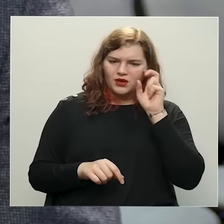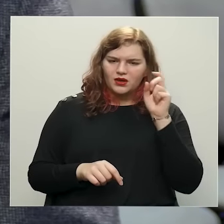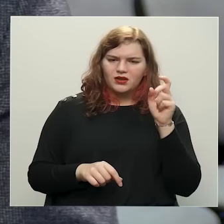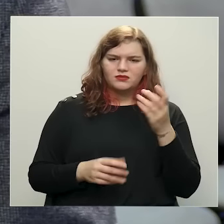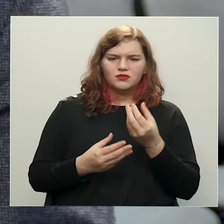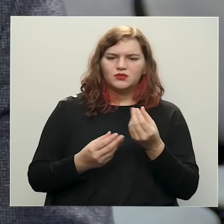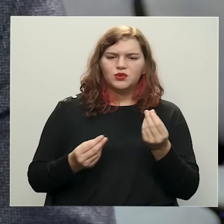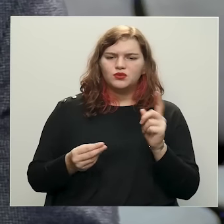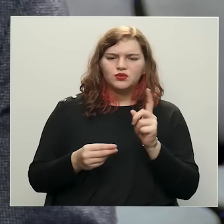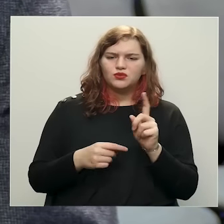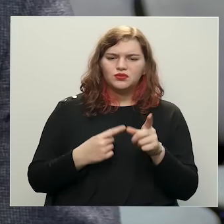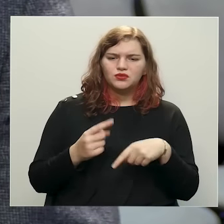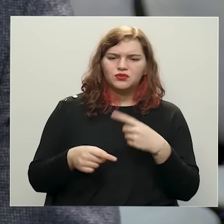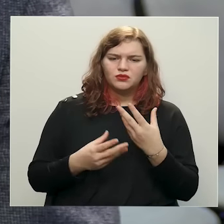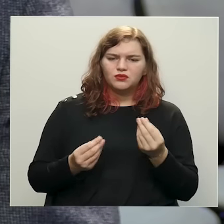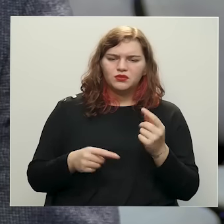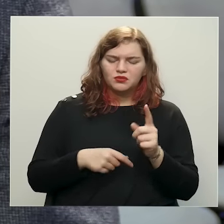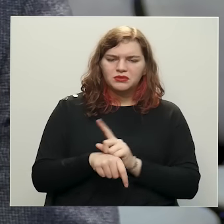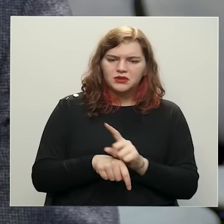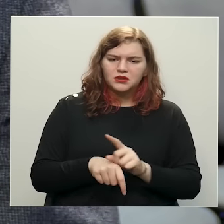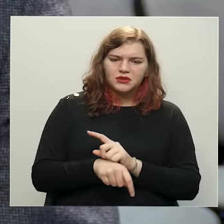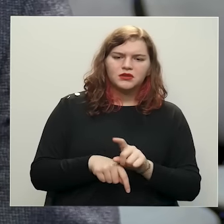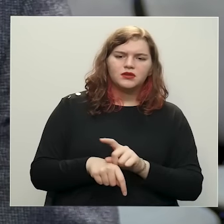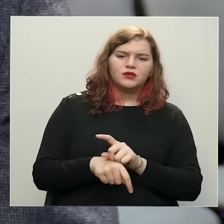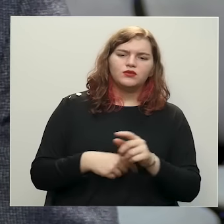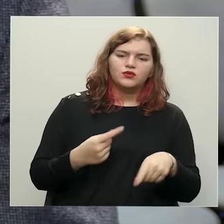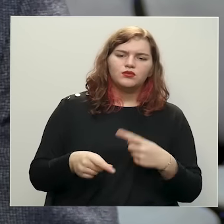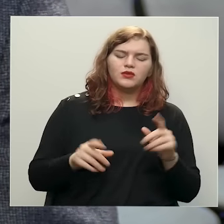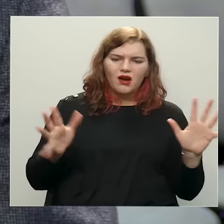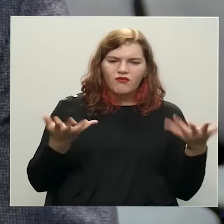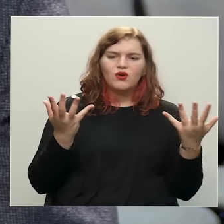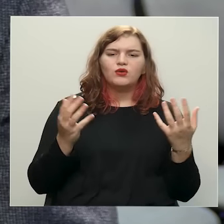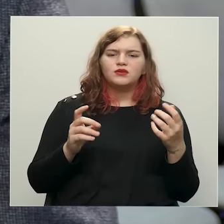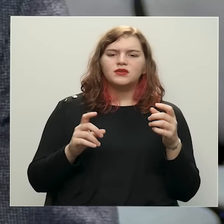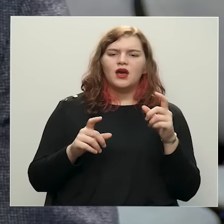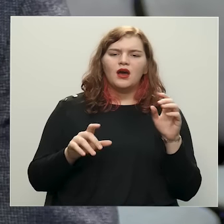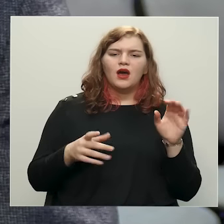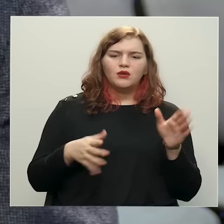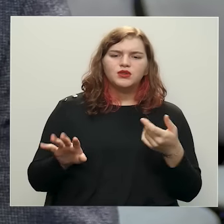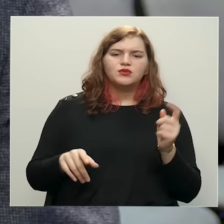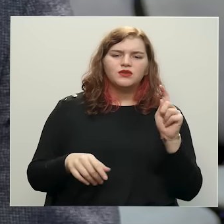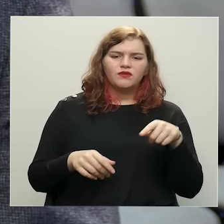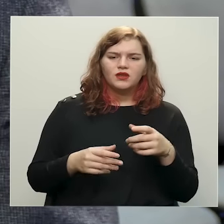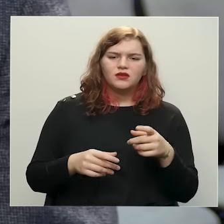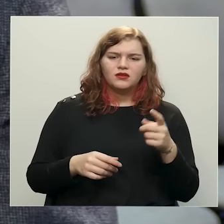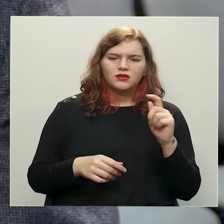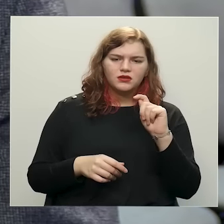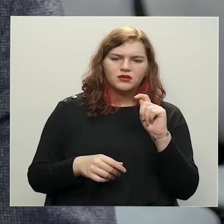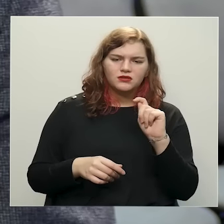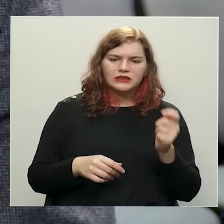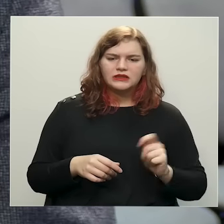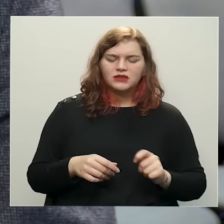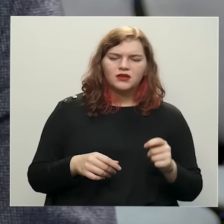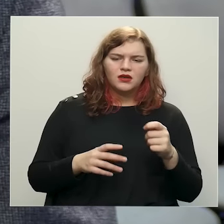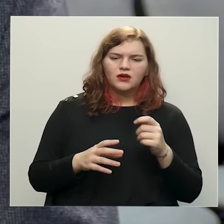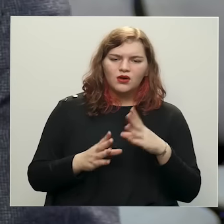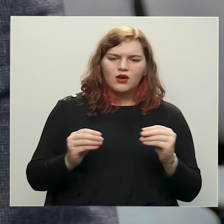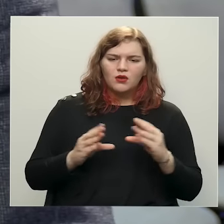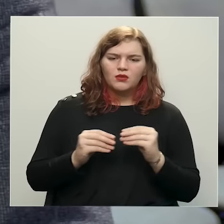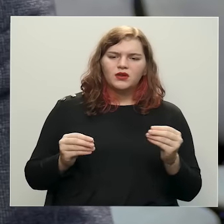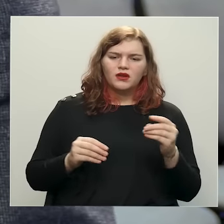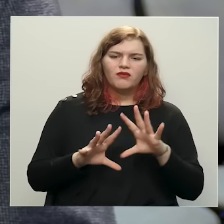nu durează mult? Și după Revoluție, atunci au început să vină în țară familia Oglice,